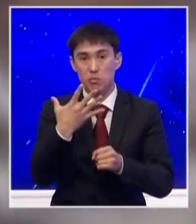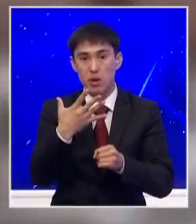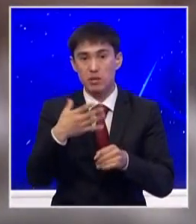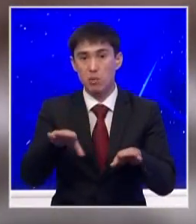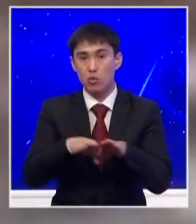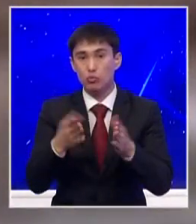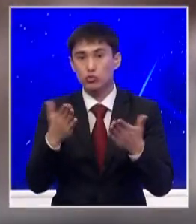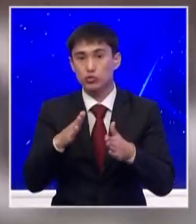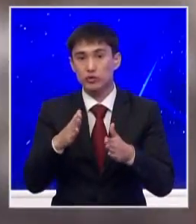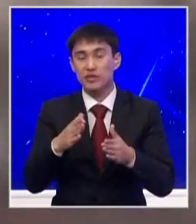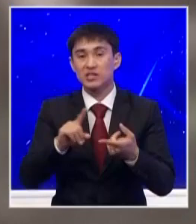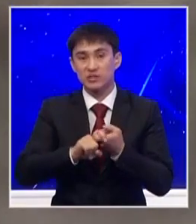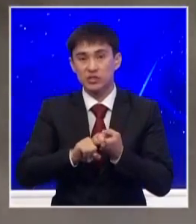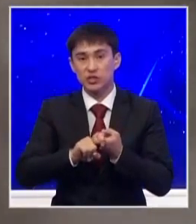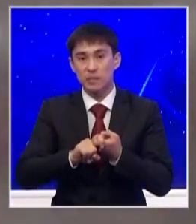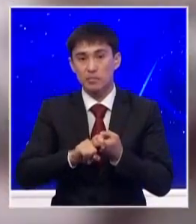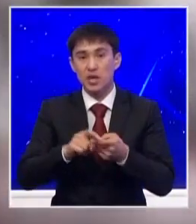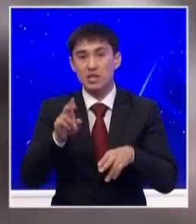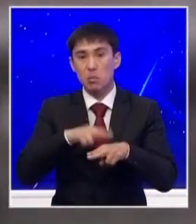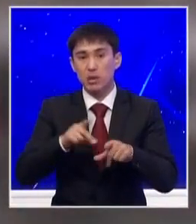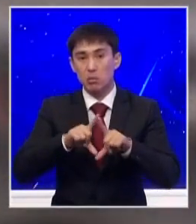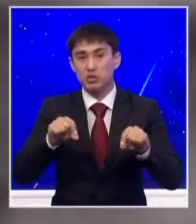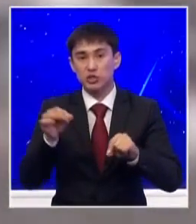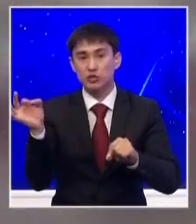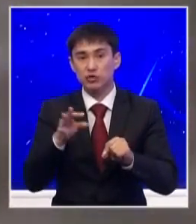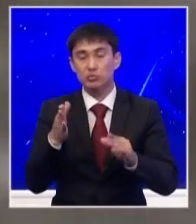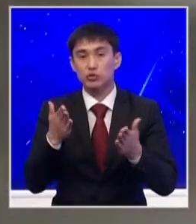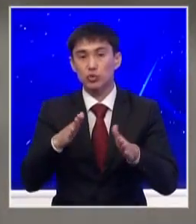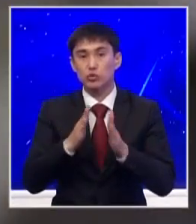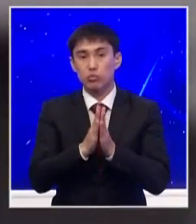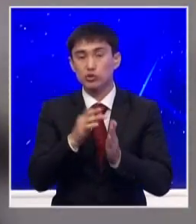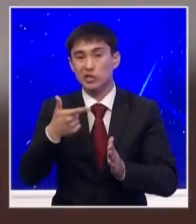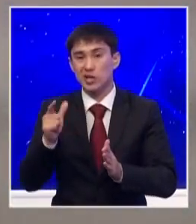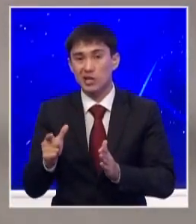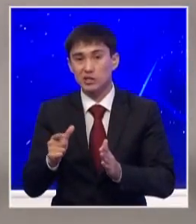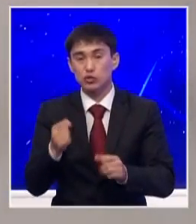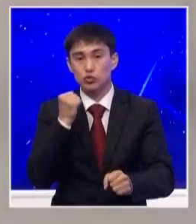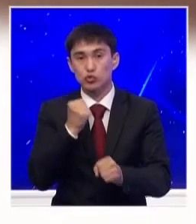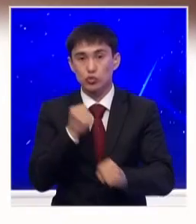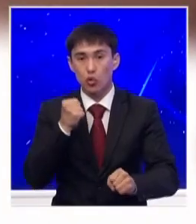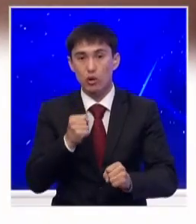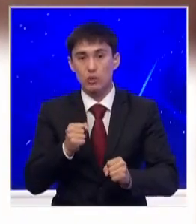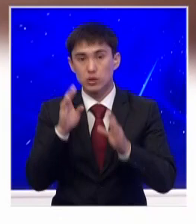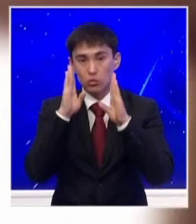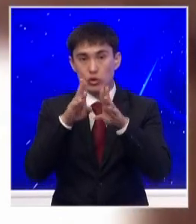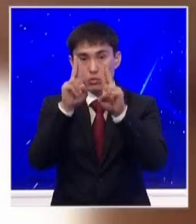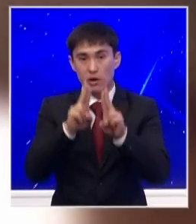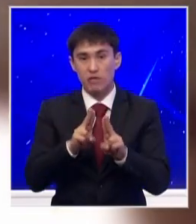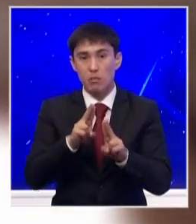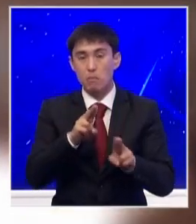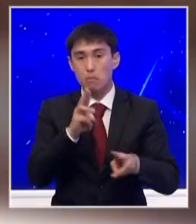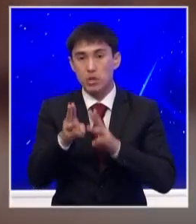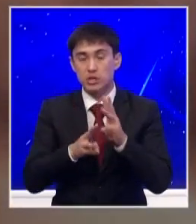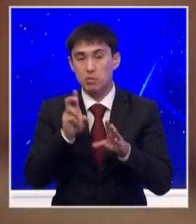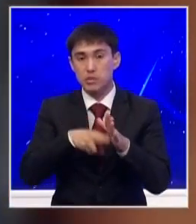5 подобных случаев, в связи с чем представители департамента по чрезвычайным ситуациям просят граждан строго соблюдать правила пожарной безопасности